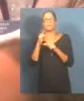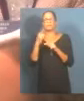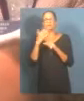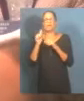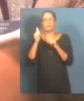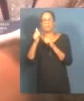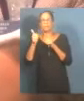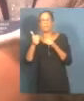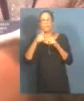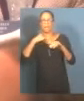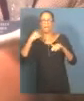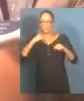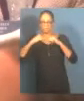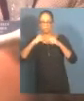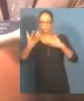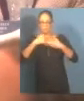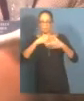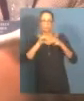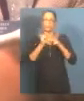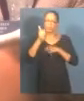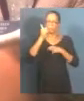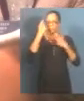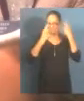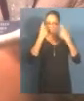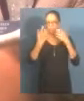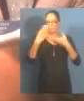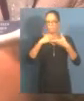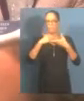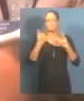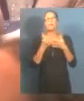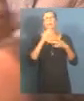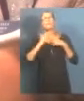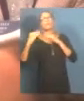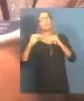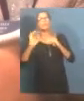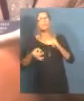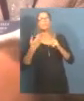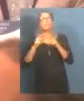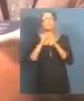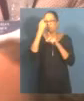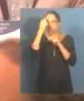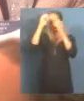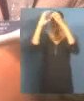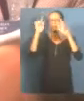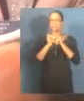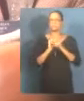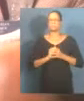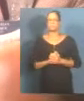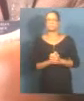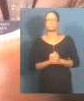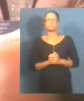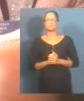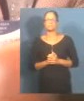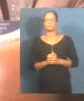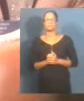acteurs, mais aussi auteurs de la réflexion. Pas seulement acteurs. Acteurs, c'est un acte qui a bougé, qui a fait. Mais il ne